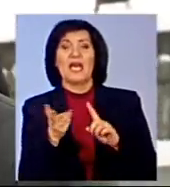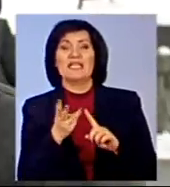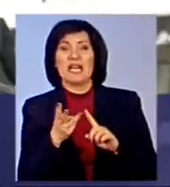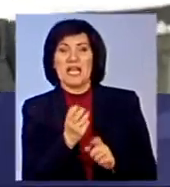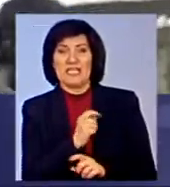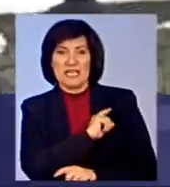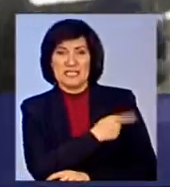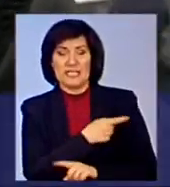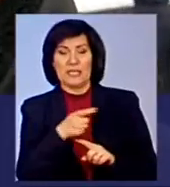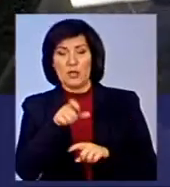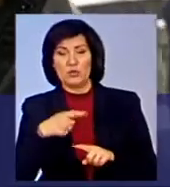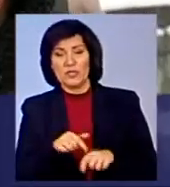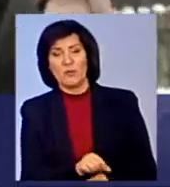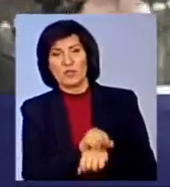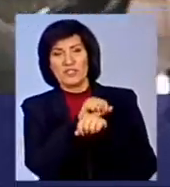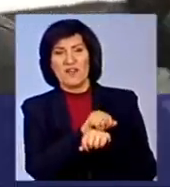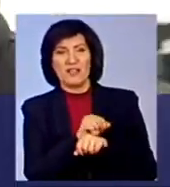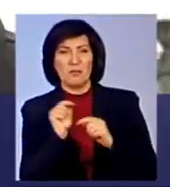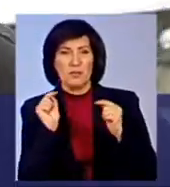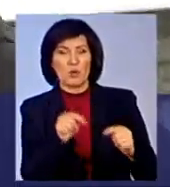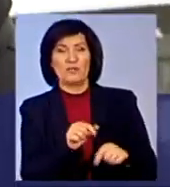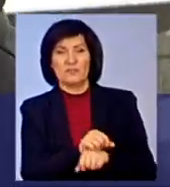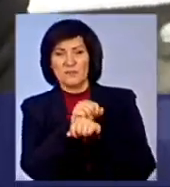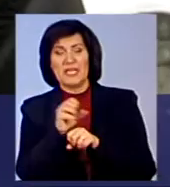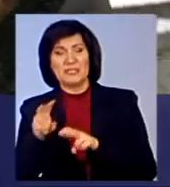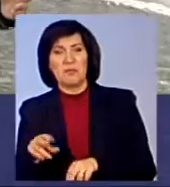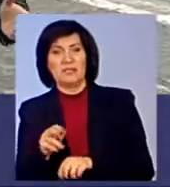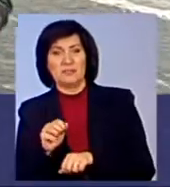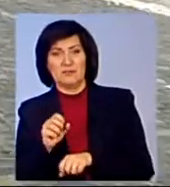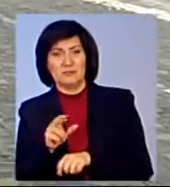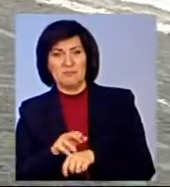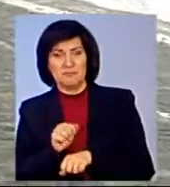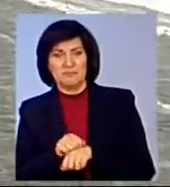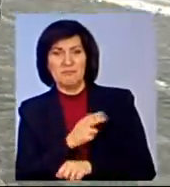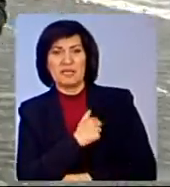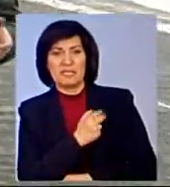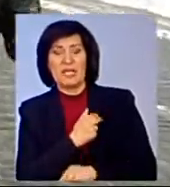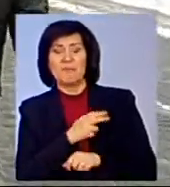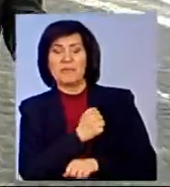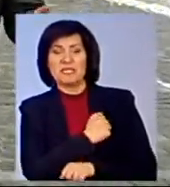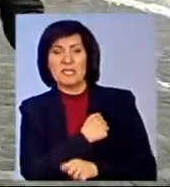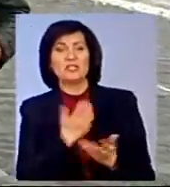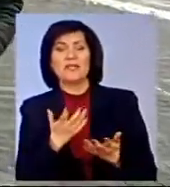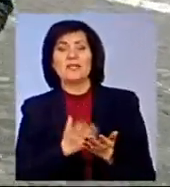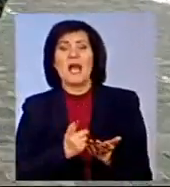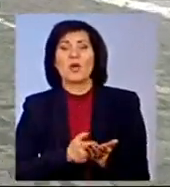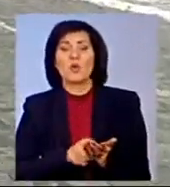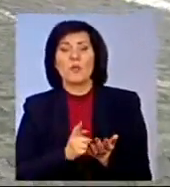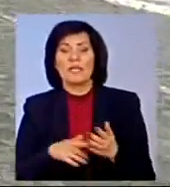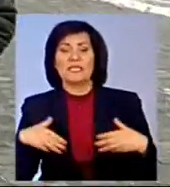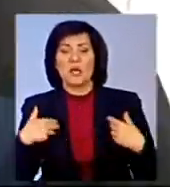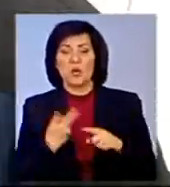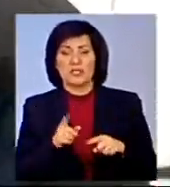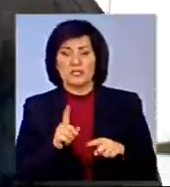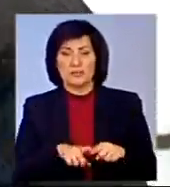які протистояли як євромайданівцям, так і спецпризначенцям. А наскільки у слідства взагалі є якісь аргументи на користь цієї